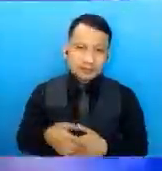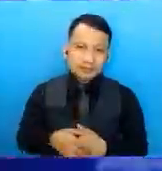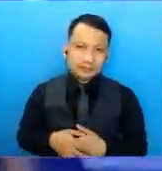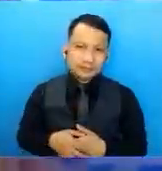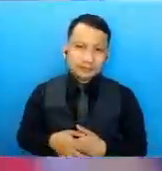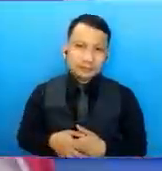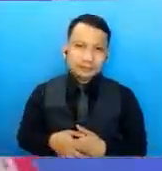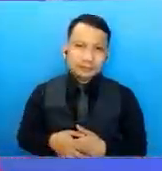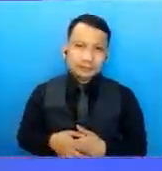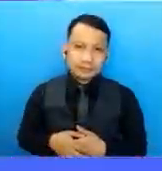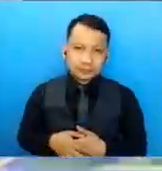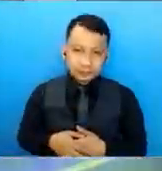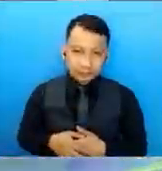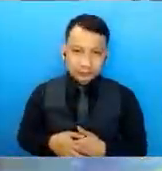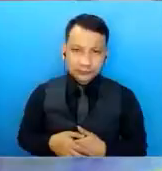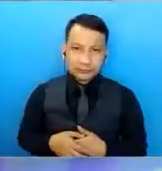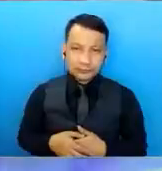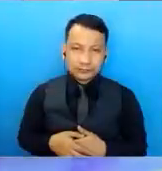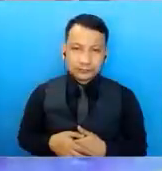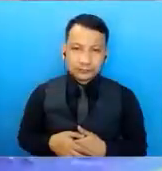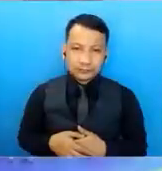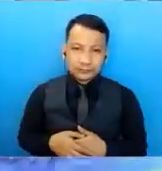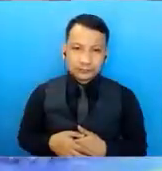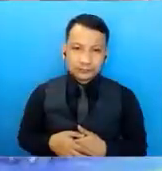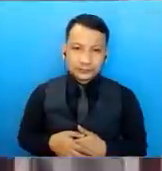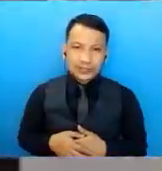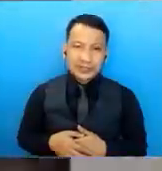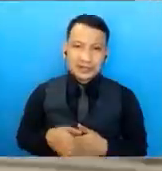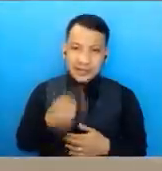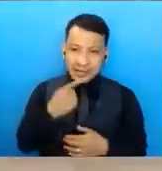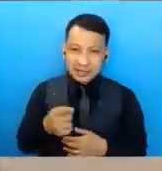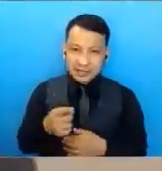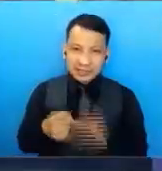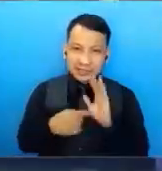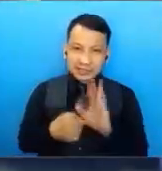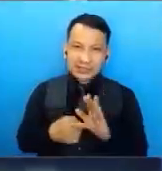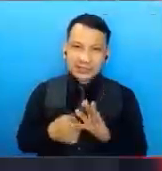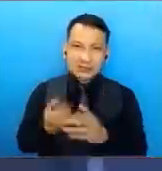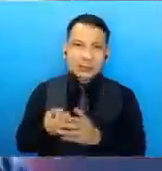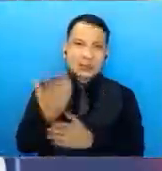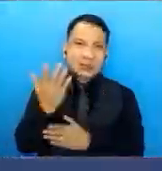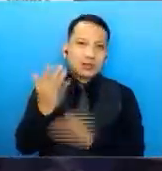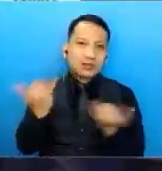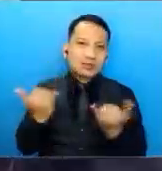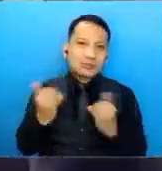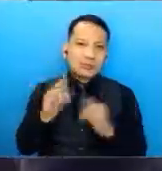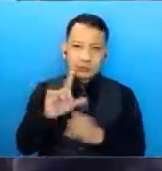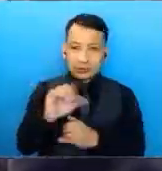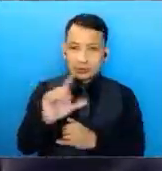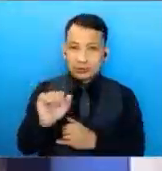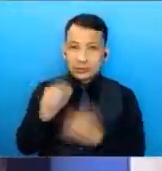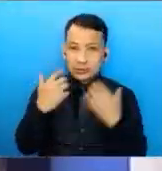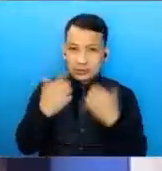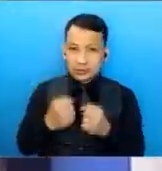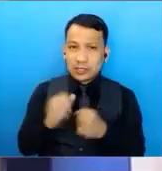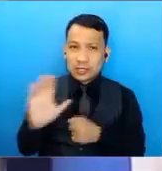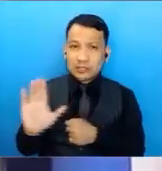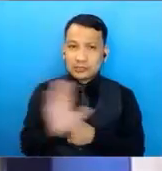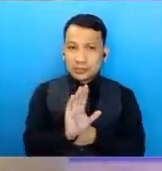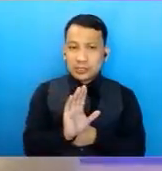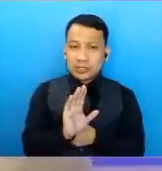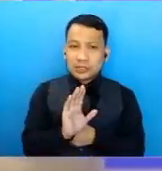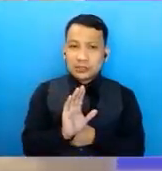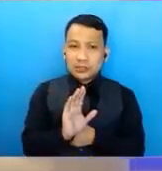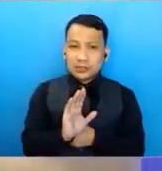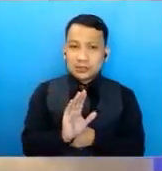Pala, pala. Pataas ng pataas ang ratings. Yan ang latest achievement ng palakas ng palakas na